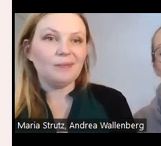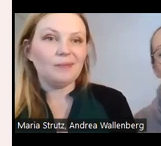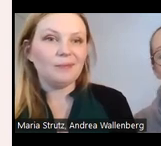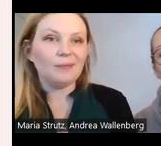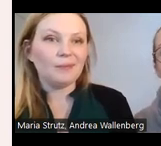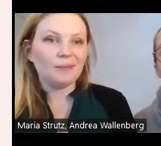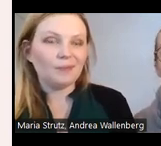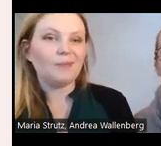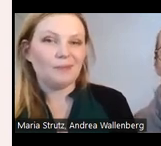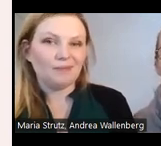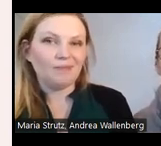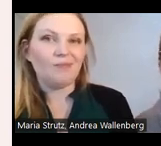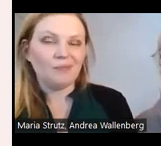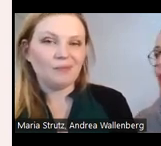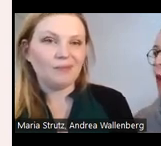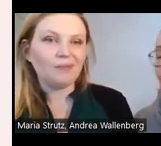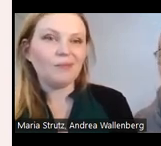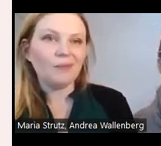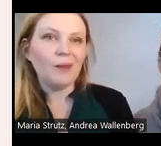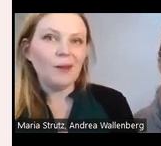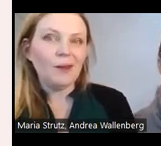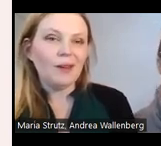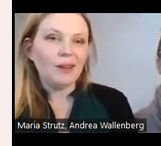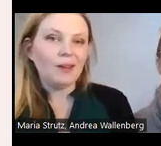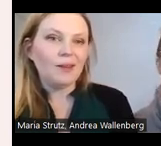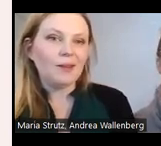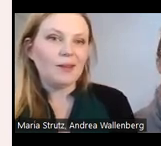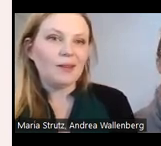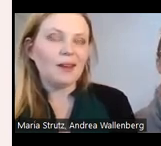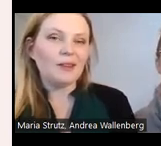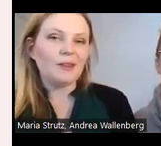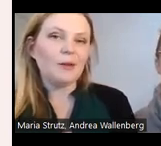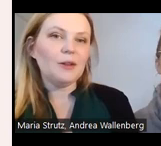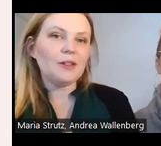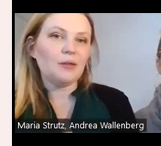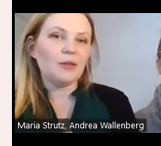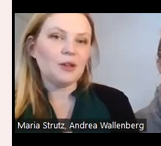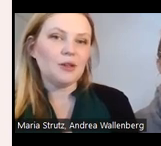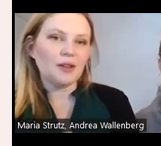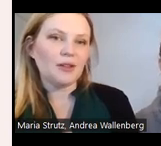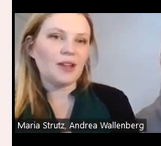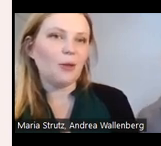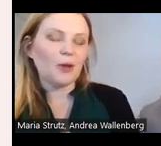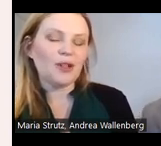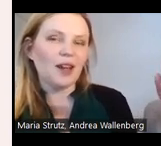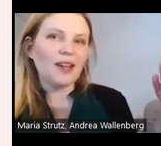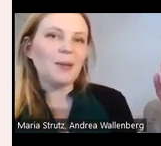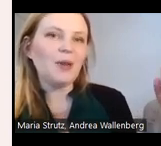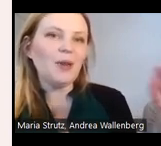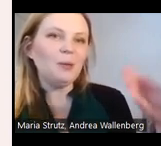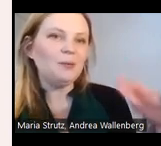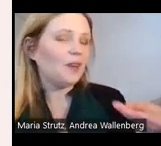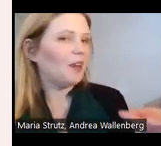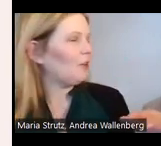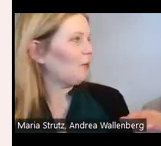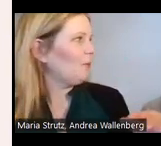och så vidare. Så att det handlar också om barnets kognitiva utveckling där. Yes. Och sen förstås det vi ska fokusera extra